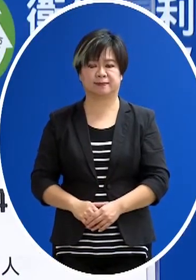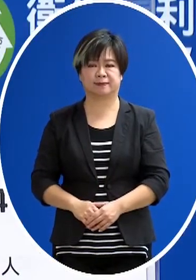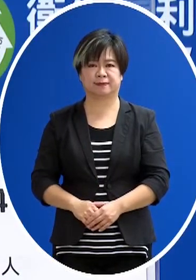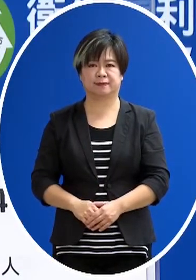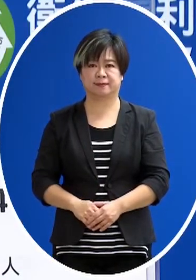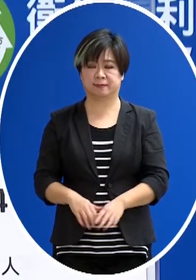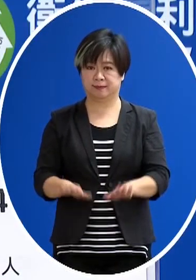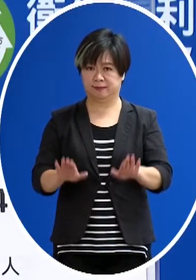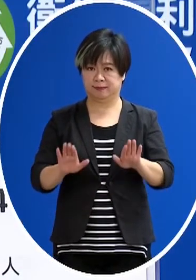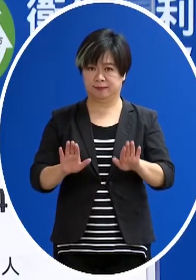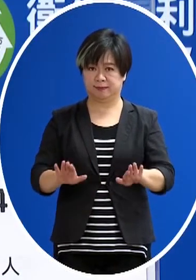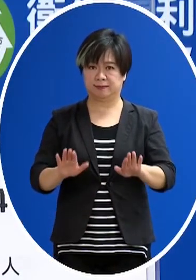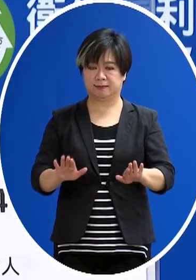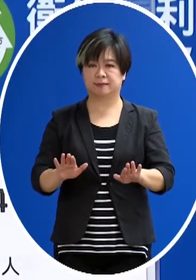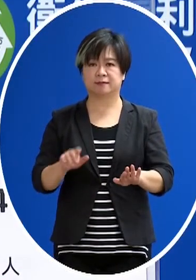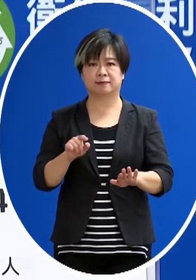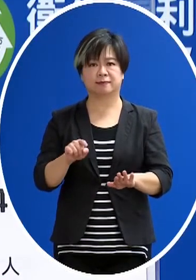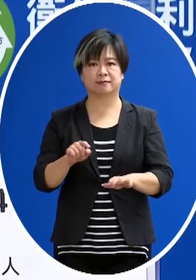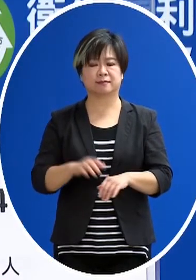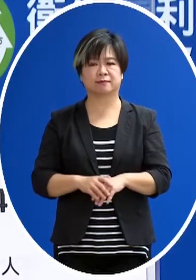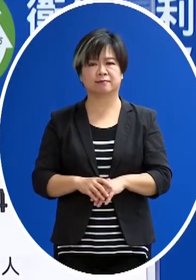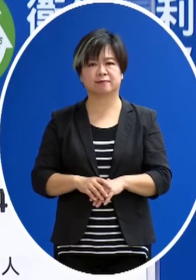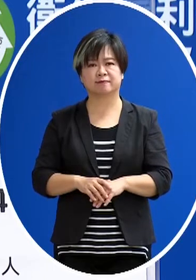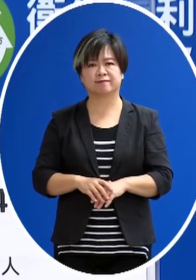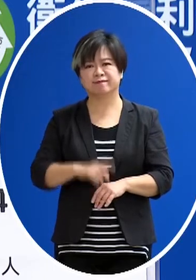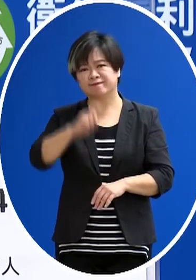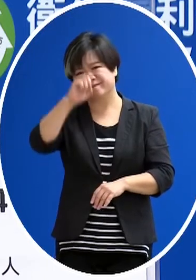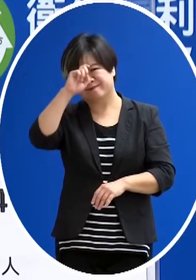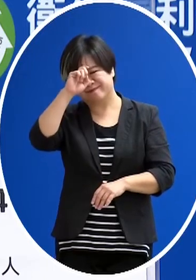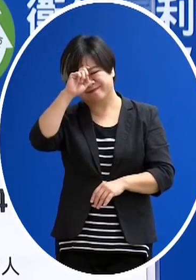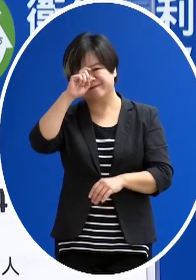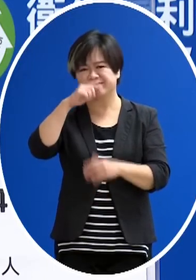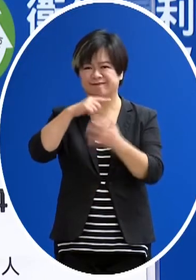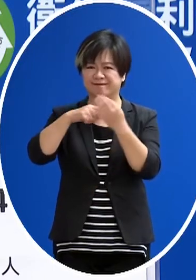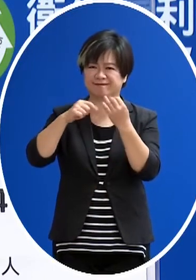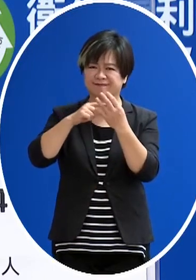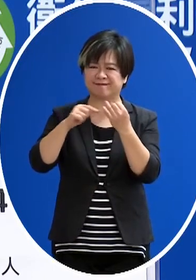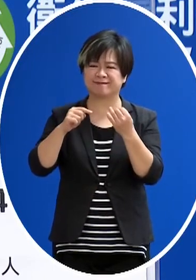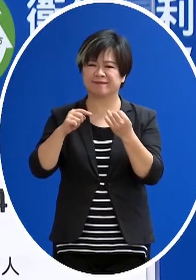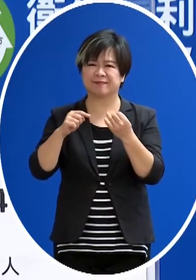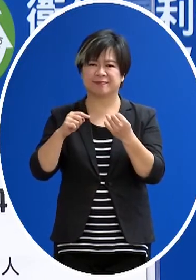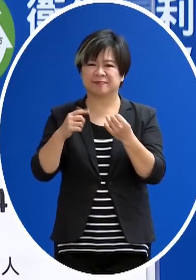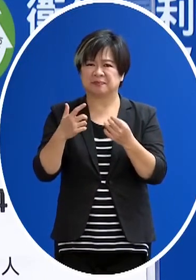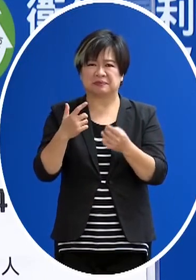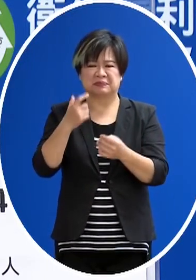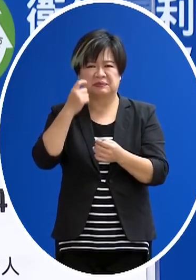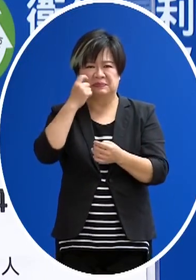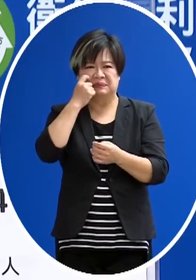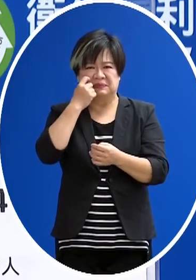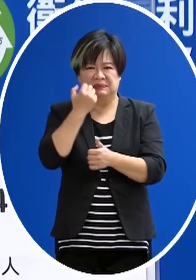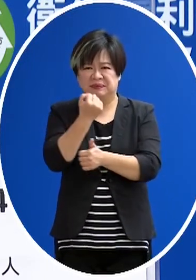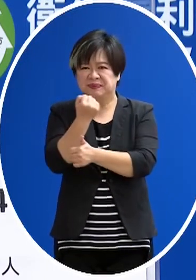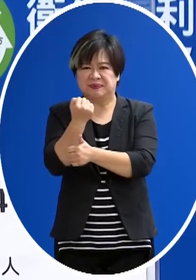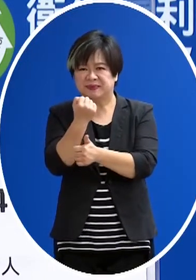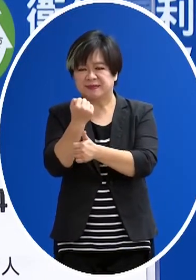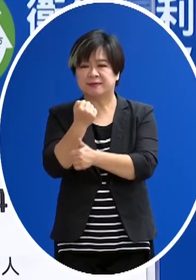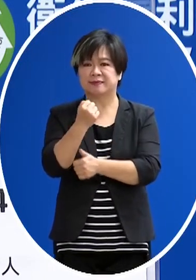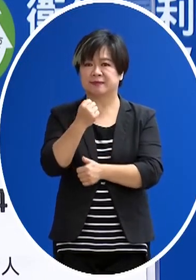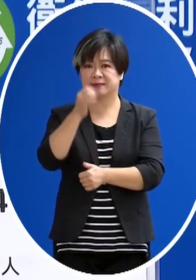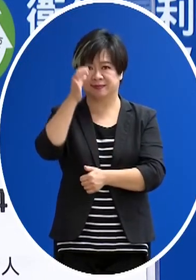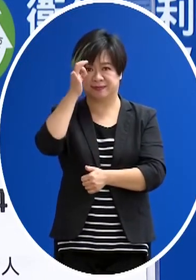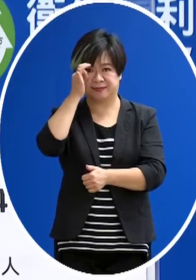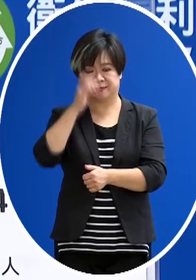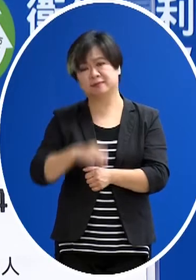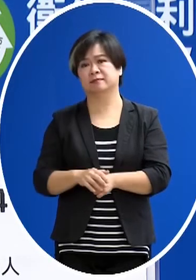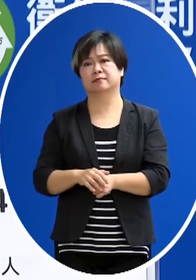在目前来讲大概有一定的一个期待值哈，但是哈这没有办法完全去掌握，还是要根据整体的疫